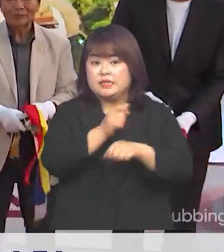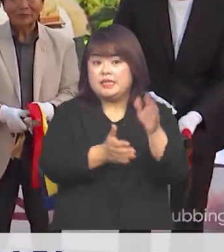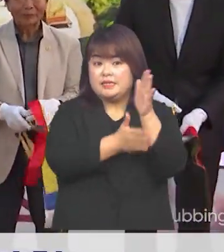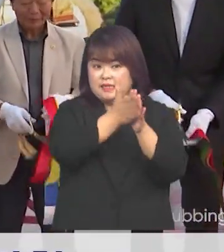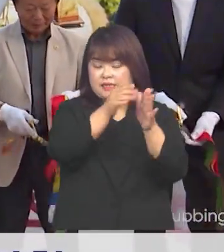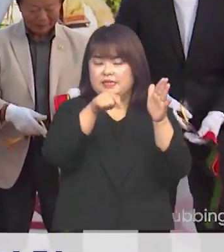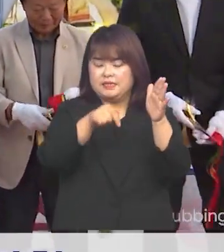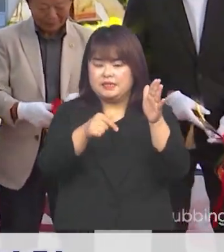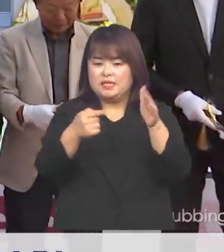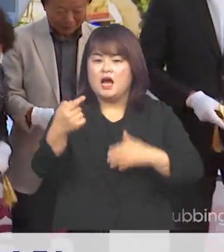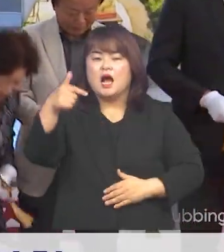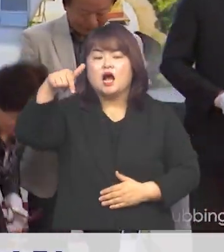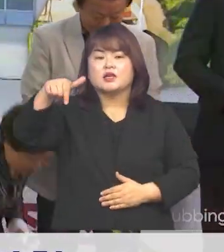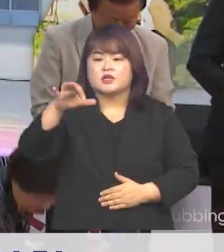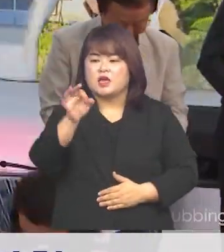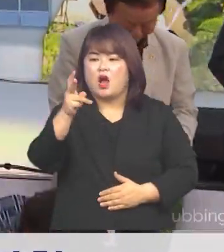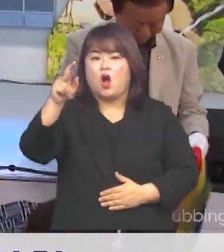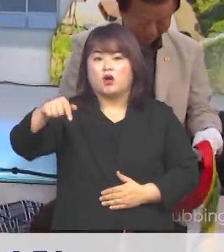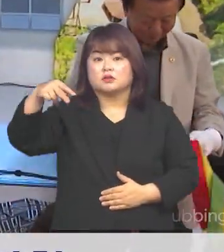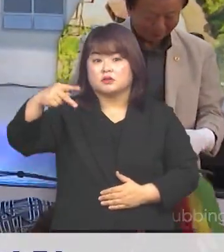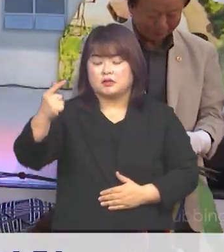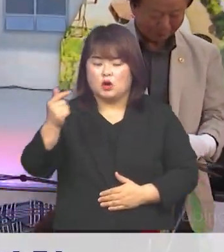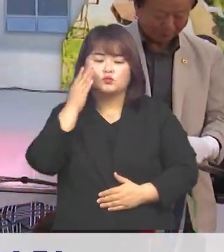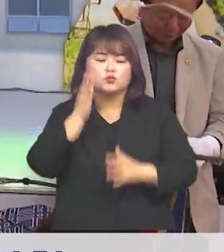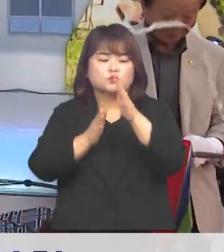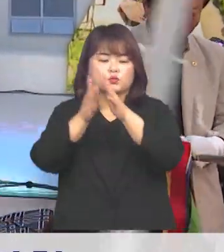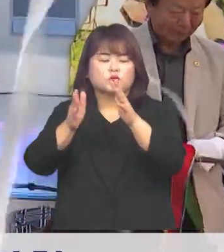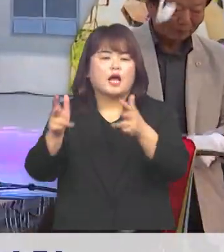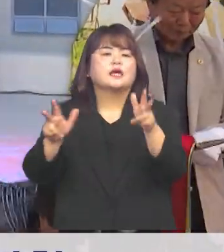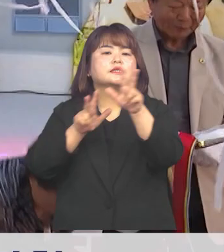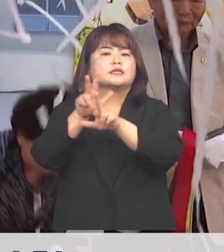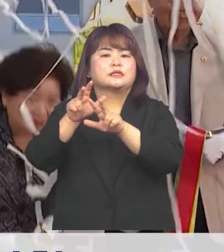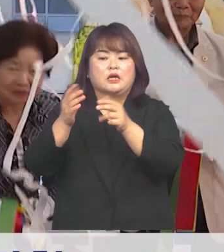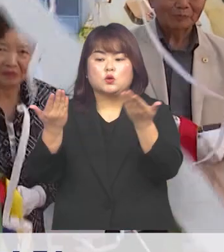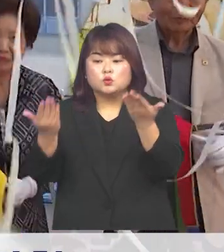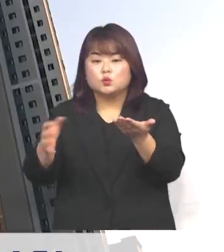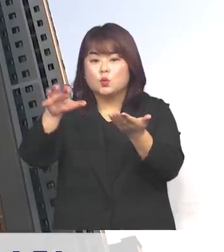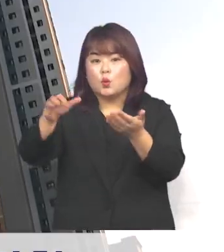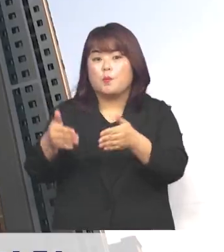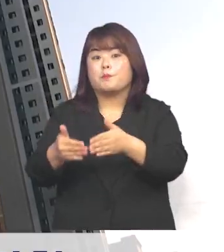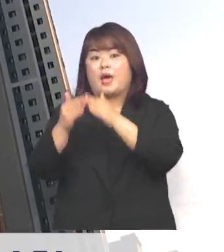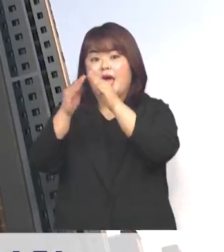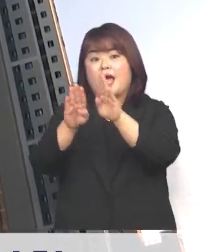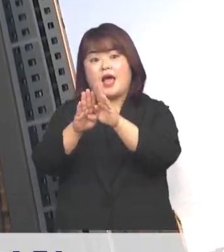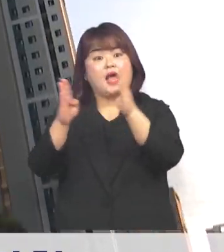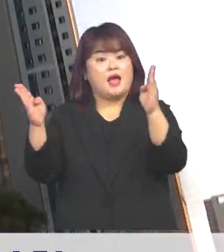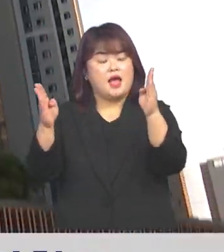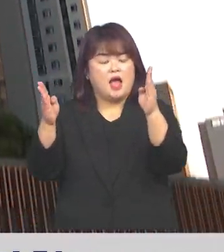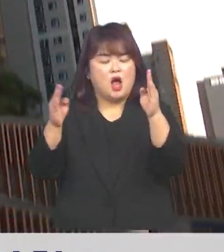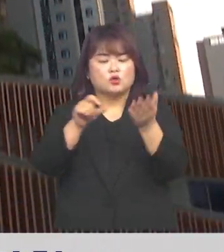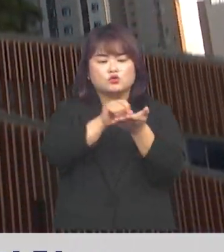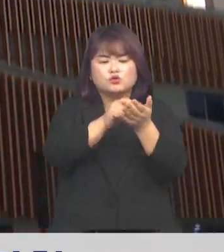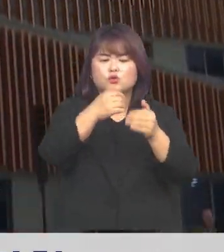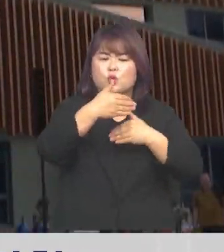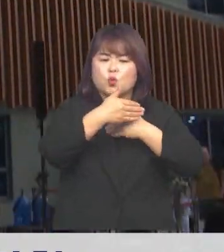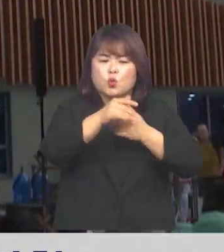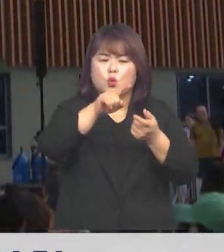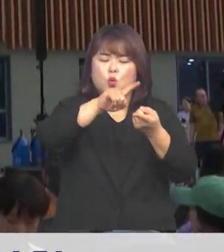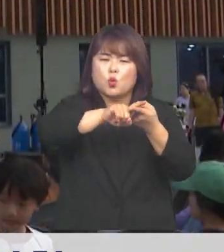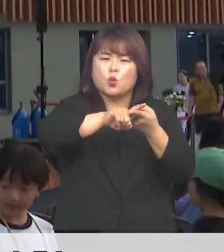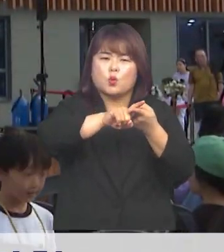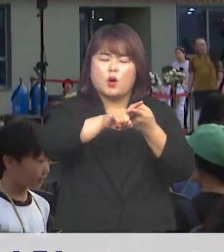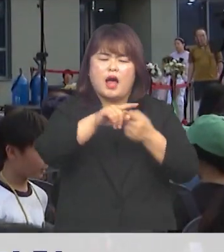용인특례시는 1일 기흥구 영덕동 영덕숲자람터 근린공원 개장식을 열었습니다. 축구장 9개 넓이인